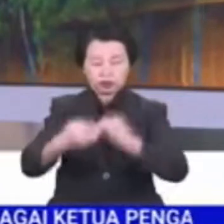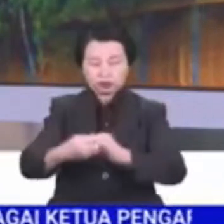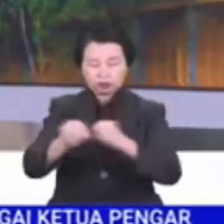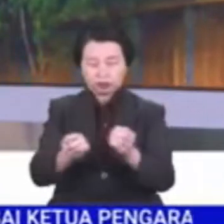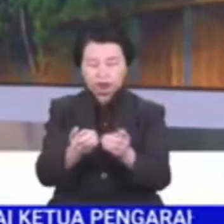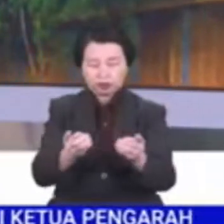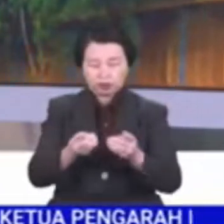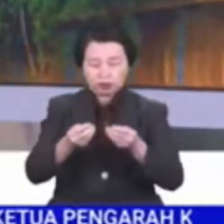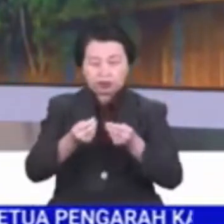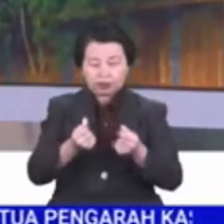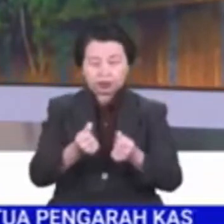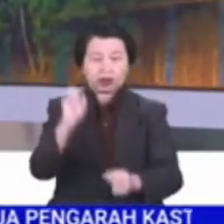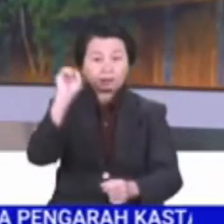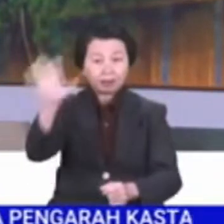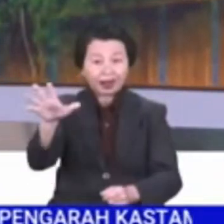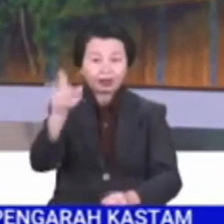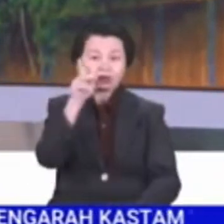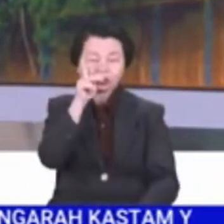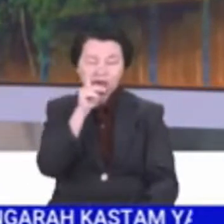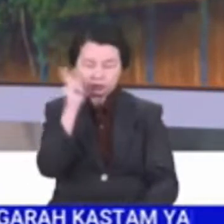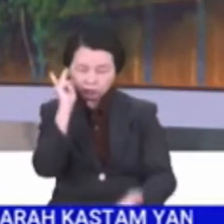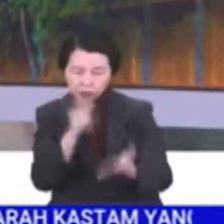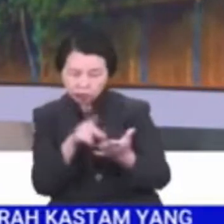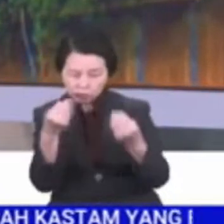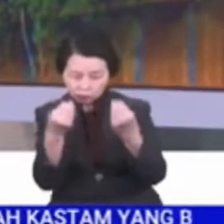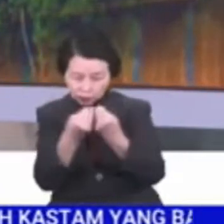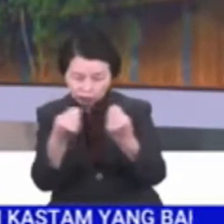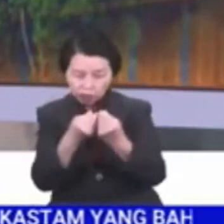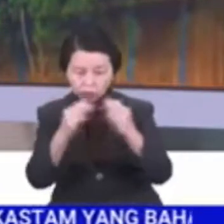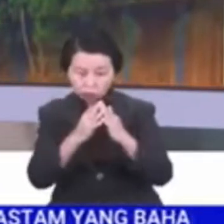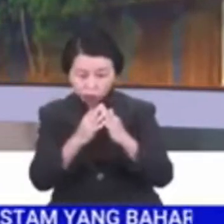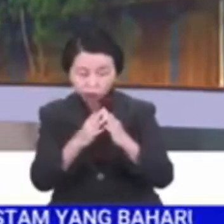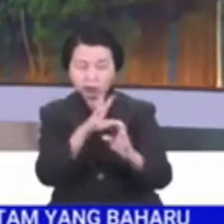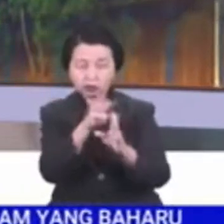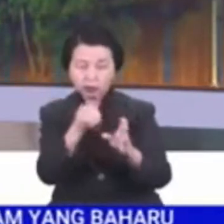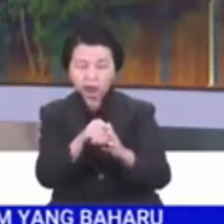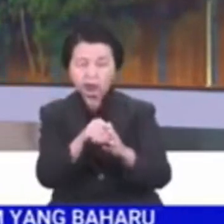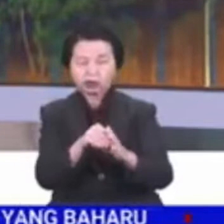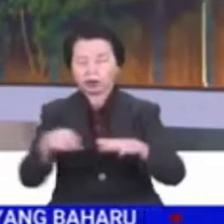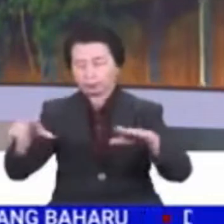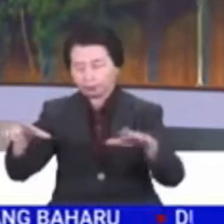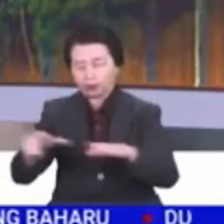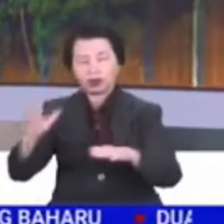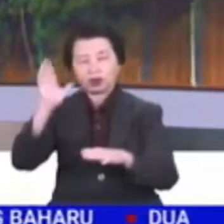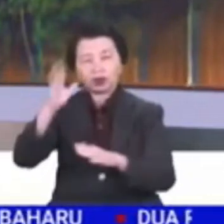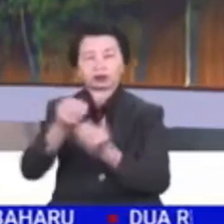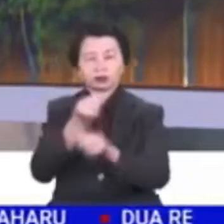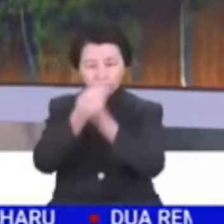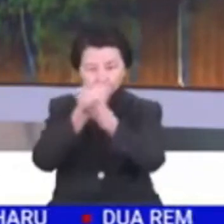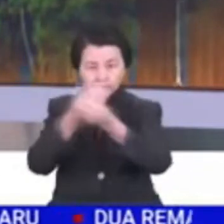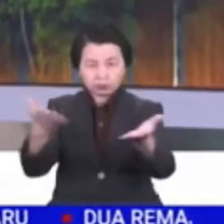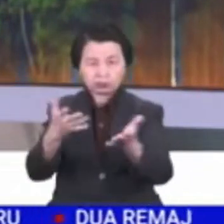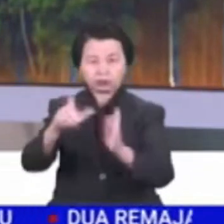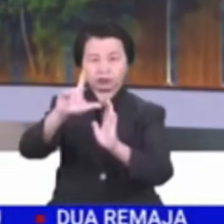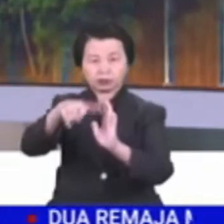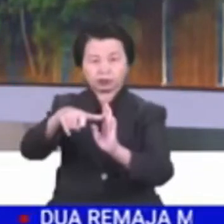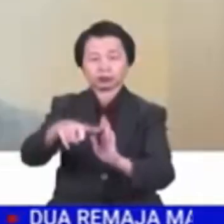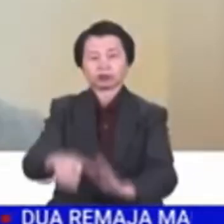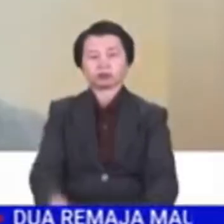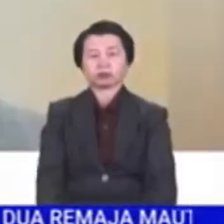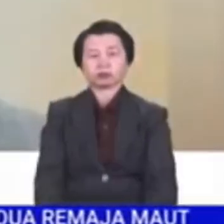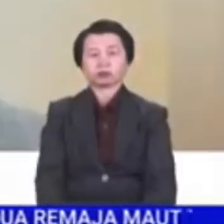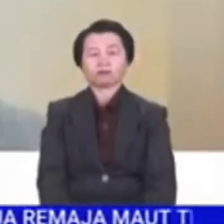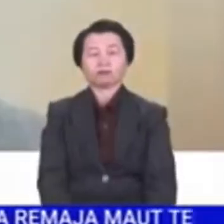pejabat daerah dan tanah baling sedang mengenal pasti bilangan rumah yang terlibat dan pelaksanaannya akan diumumkan kemudian